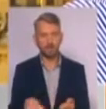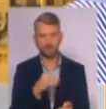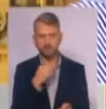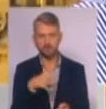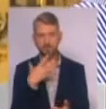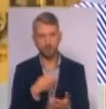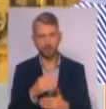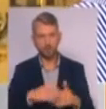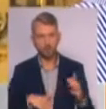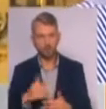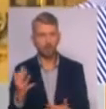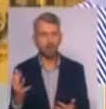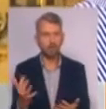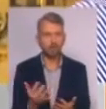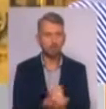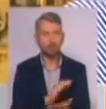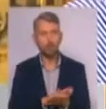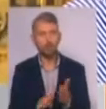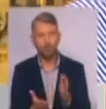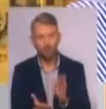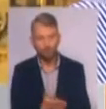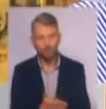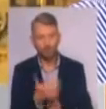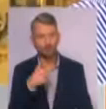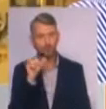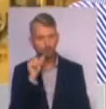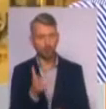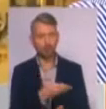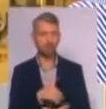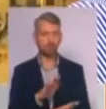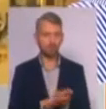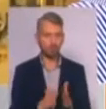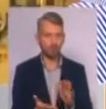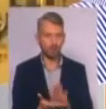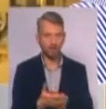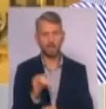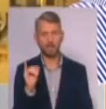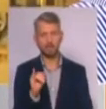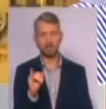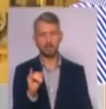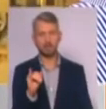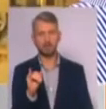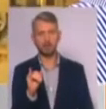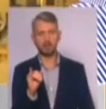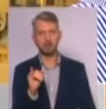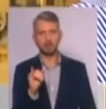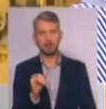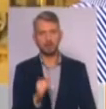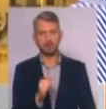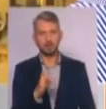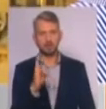взяли все в свої руки, винайшли, домовились, як то кажуть, вчора ми домовлялися. І у нас